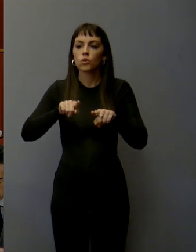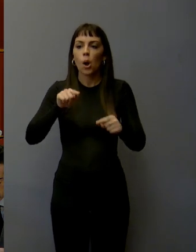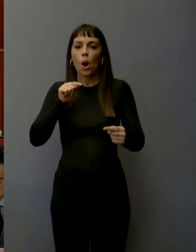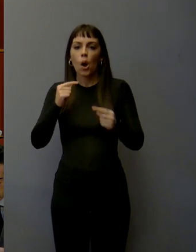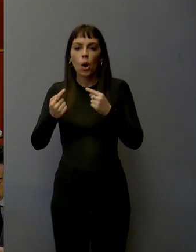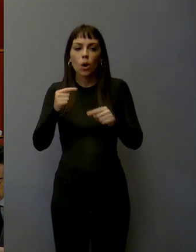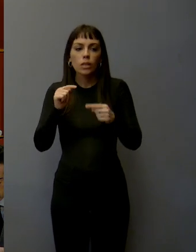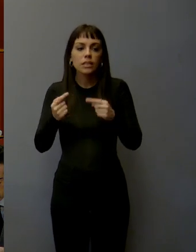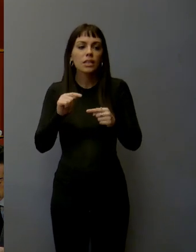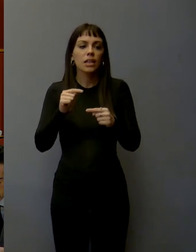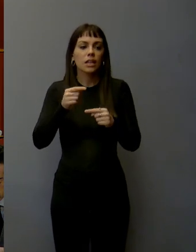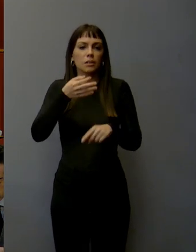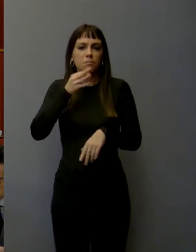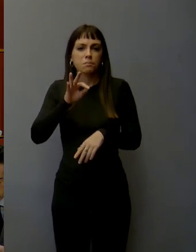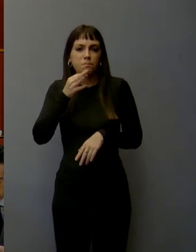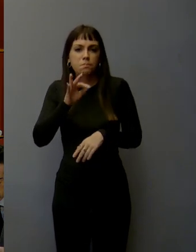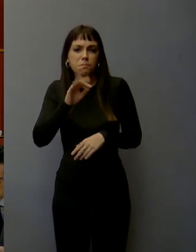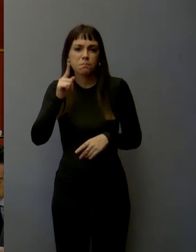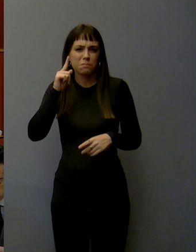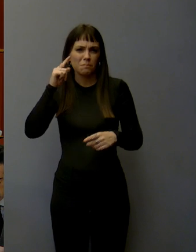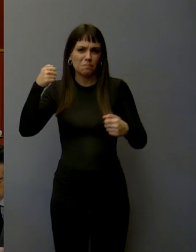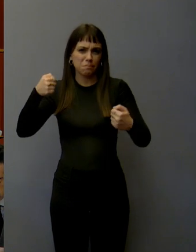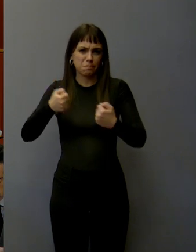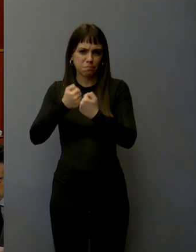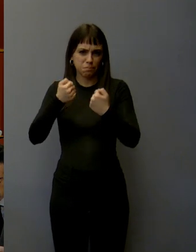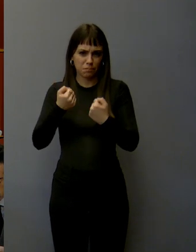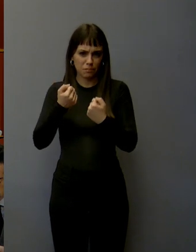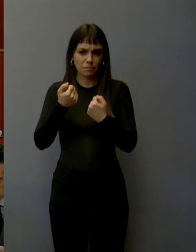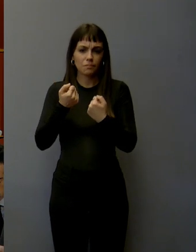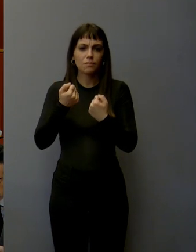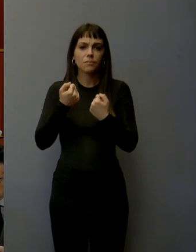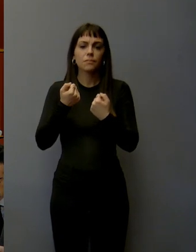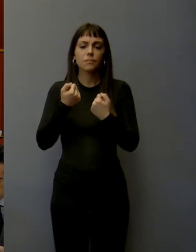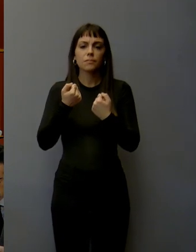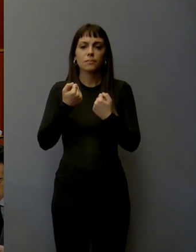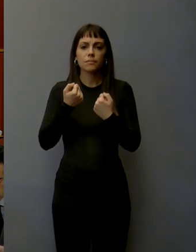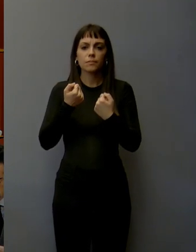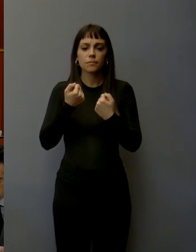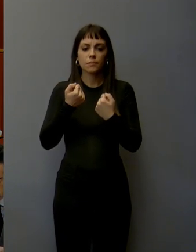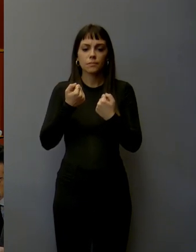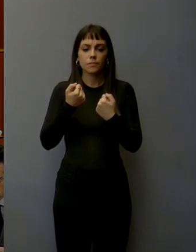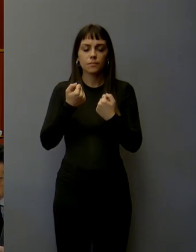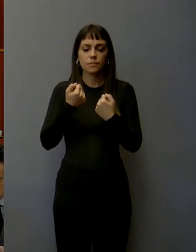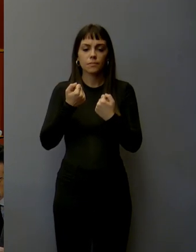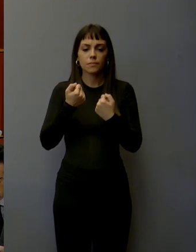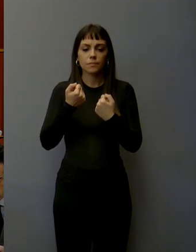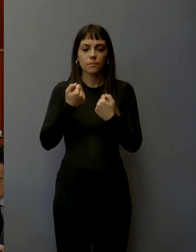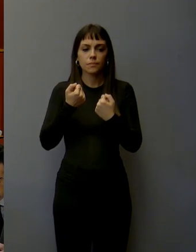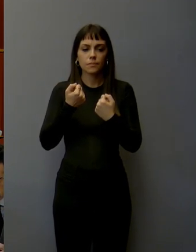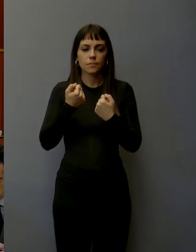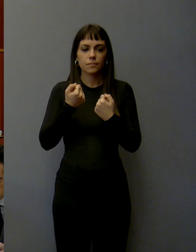magari Facendoci ripercorrere le nostre vite può anche in qualche modo alleggerire il finale di questa